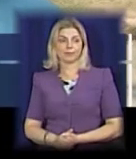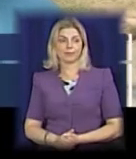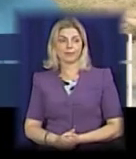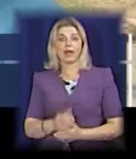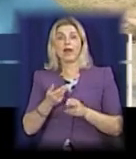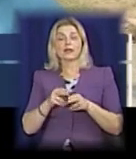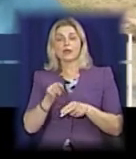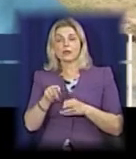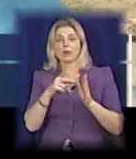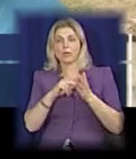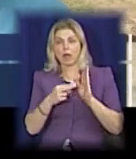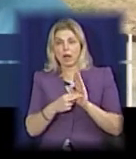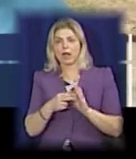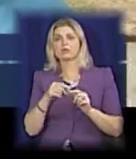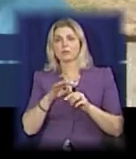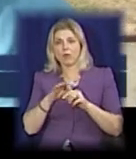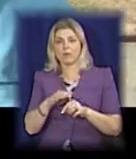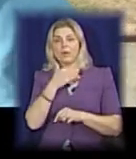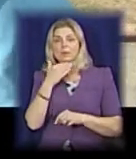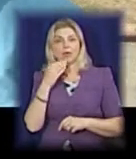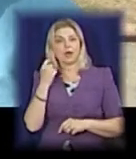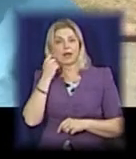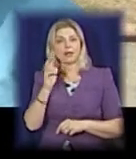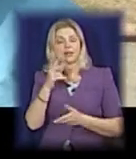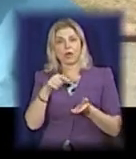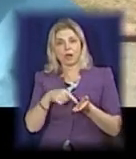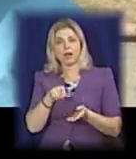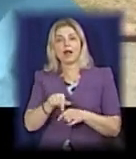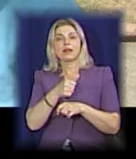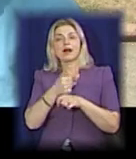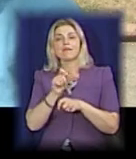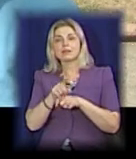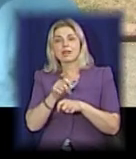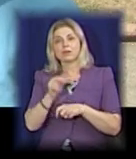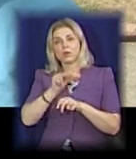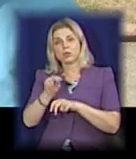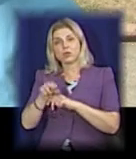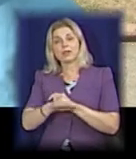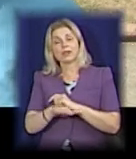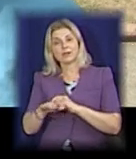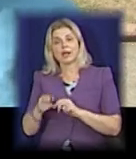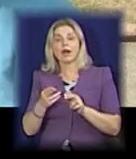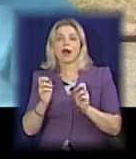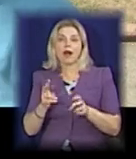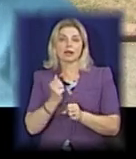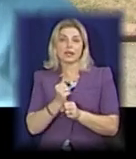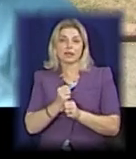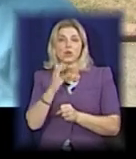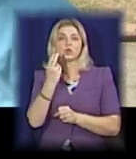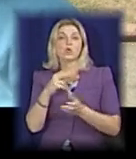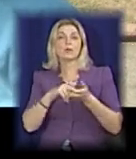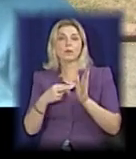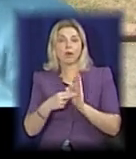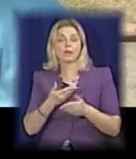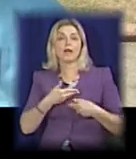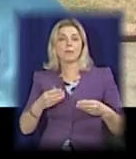Сам цей проєкт, він проходить багато років у Миколаєві, і основна його задача – саме навчити дітей. Тому як робити соціальні проєкти, ми